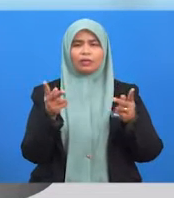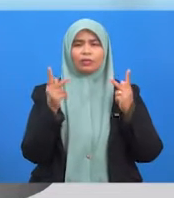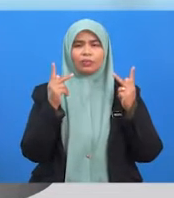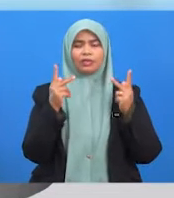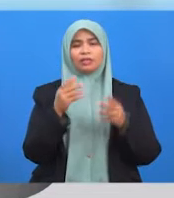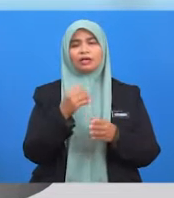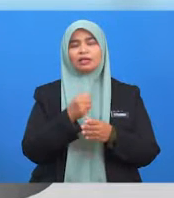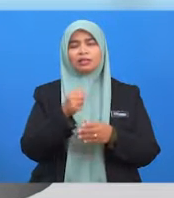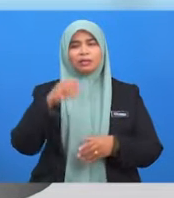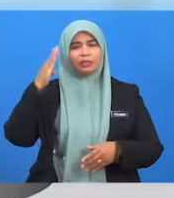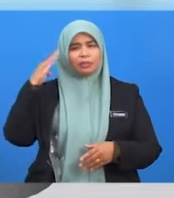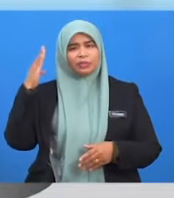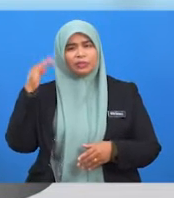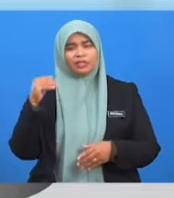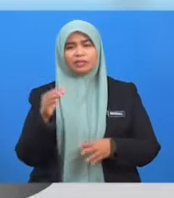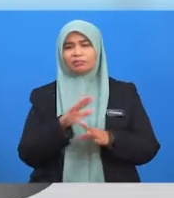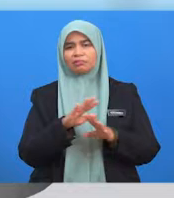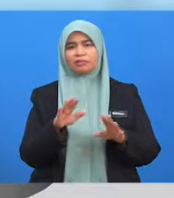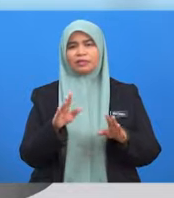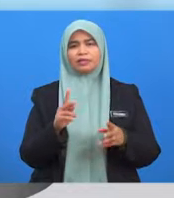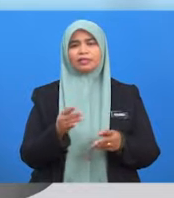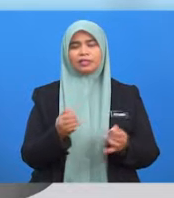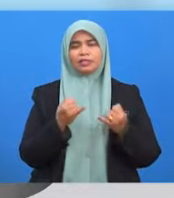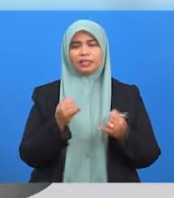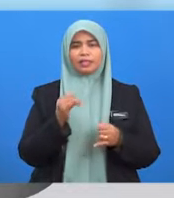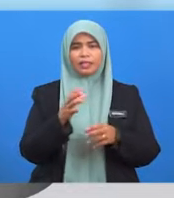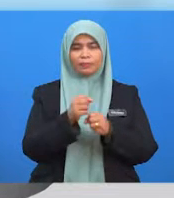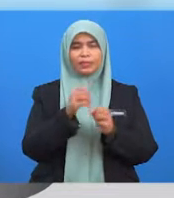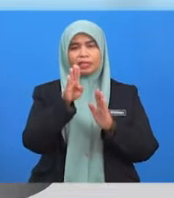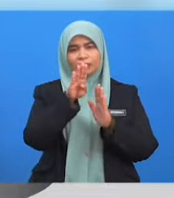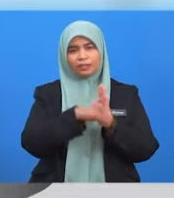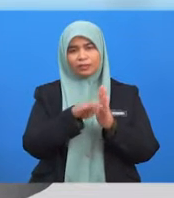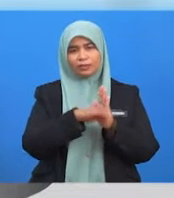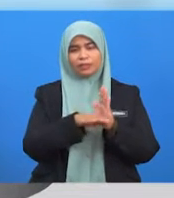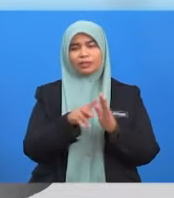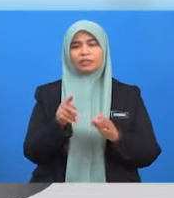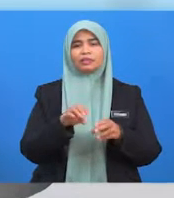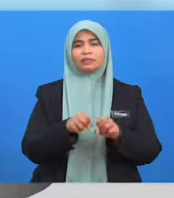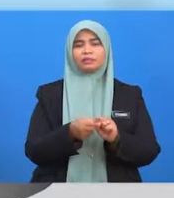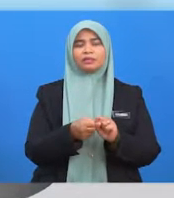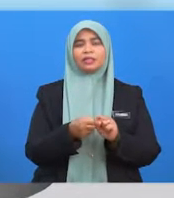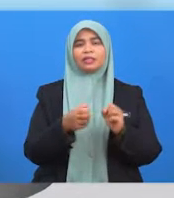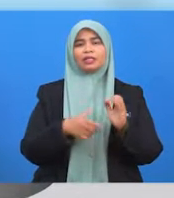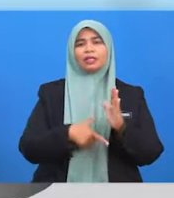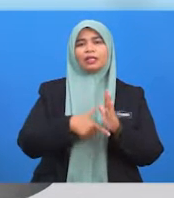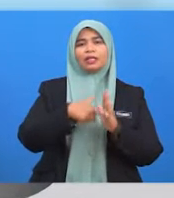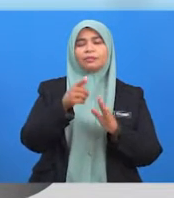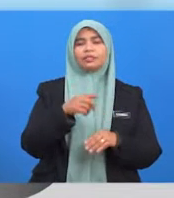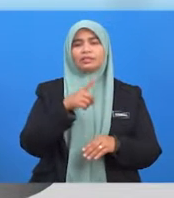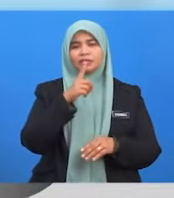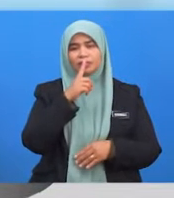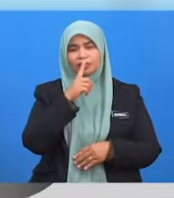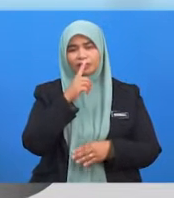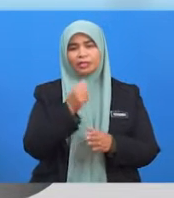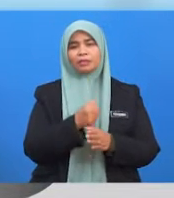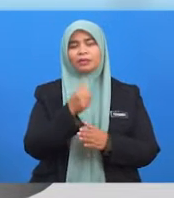kuat atau bunyi yang tidak diingini dapat dikurangkan supaya lebih